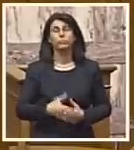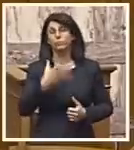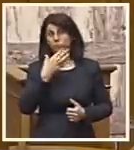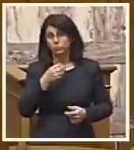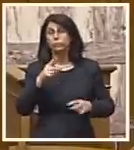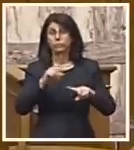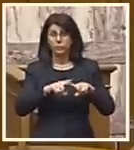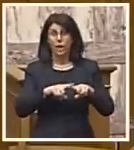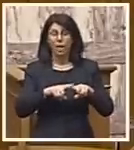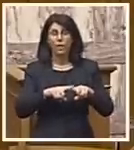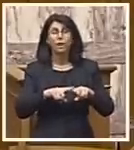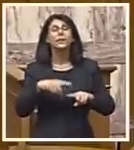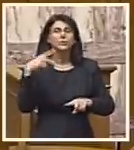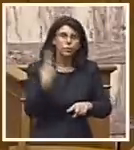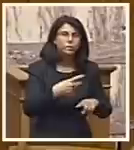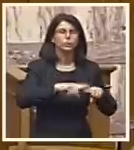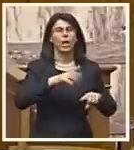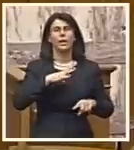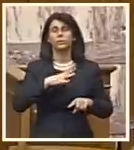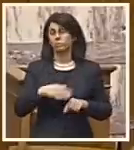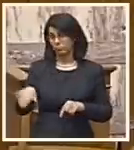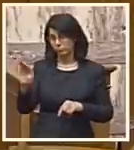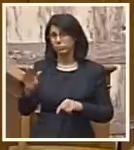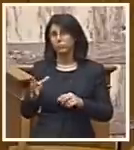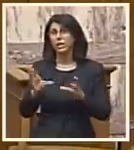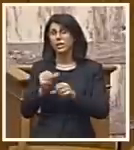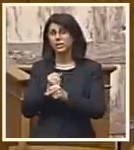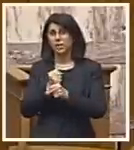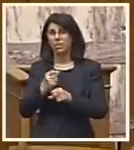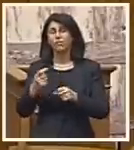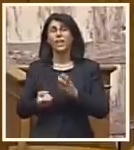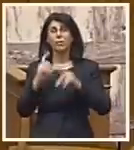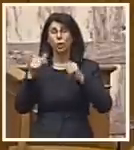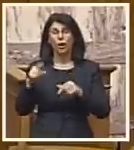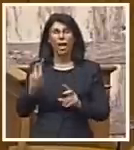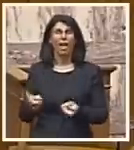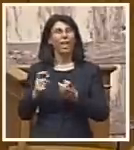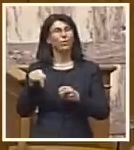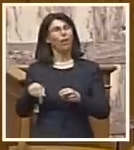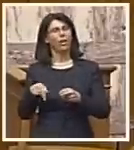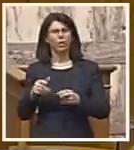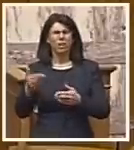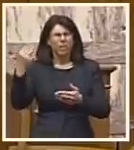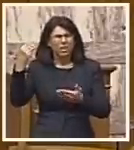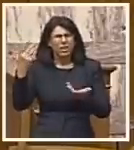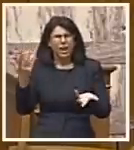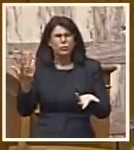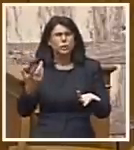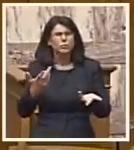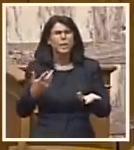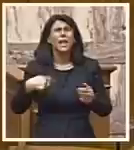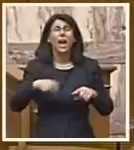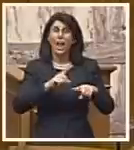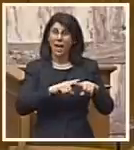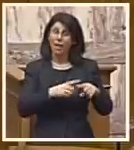όντως ανήκει στους Έλληνες, αγαπητοί συνάδελφοι της Νέας Δημοκρατίας, που τώρα ανακαλύψατε τον τροχό. Αλλά το να σου ανήκει αυτή η χώρα δεν είναι μόνο